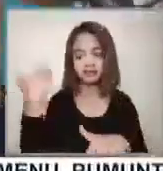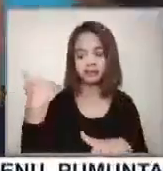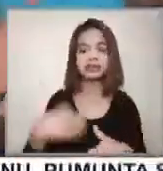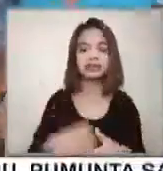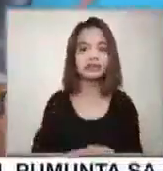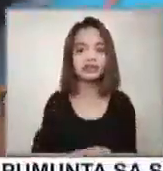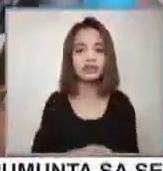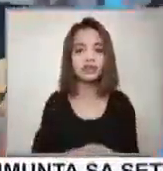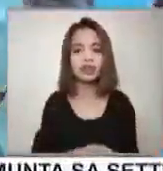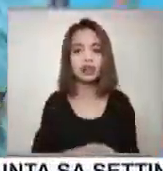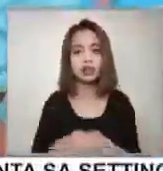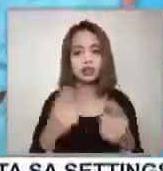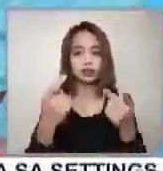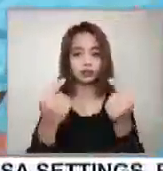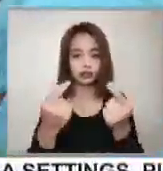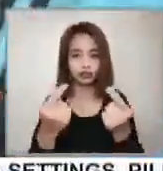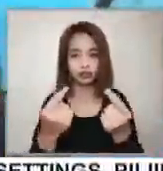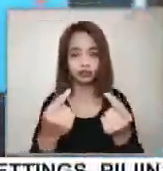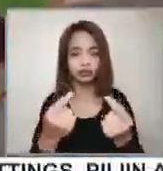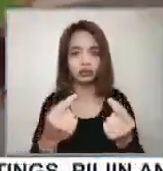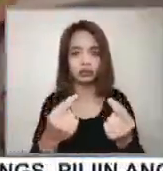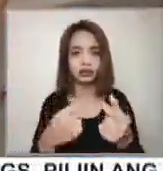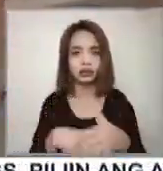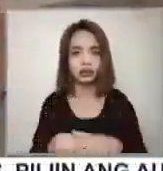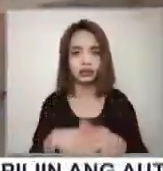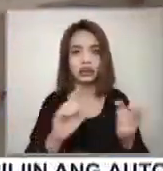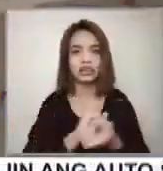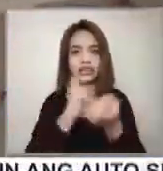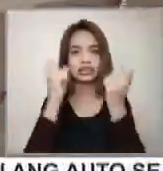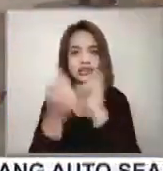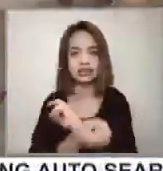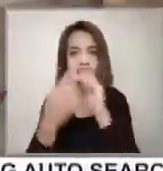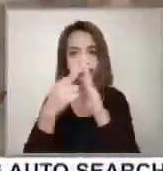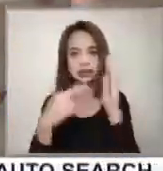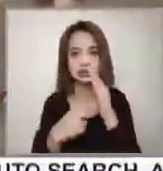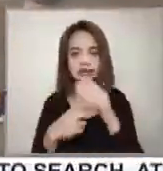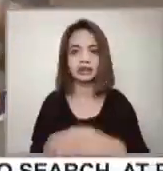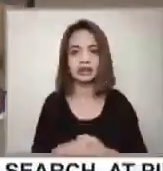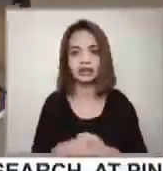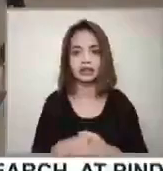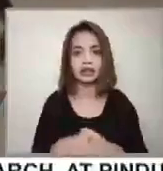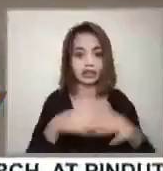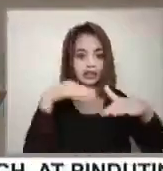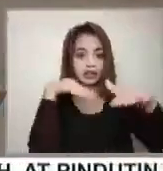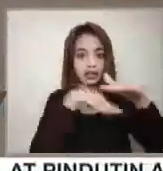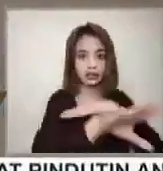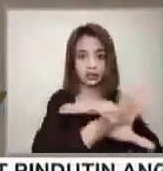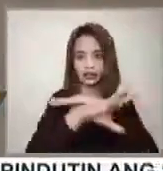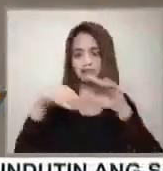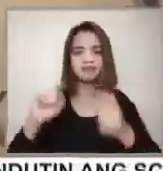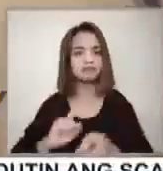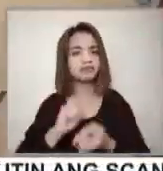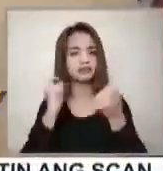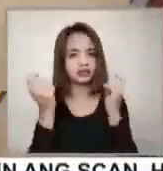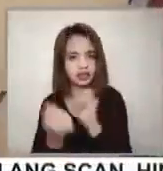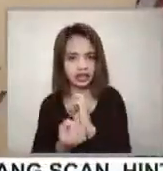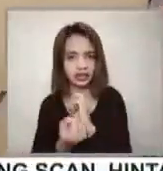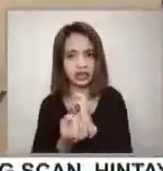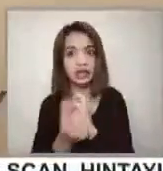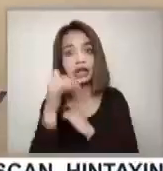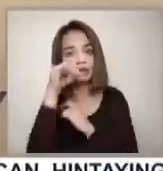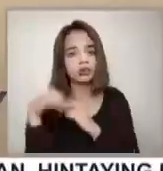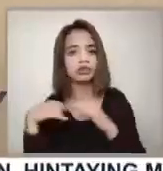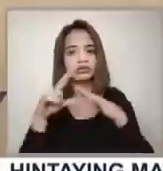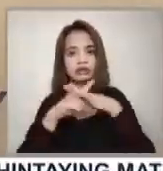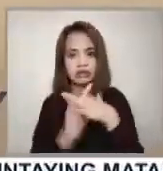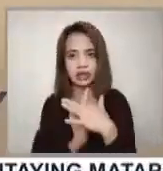sistema sa pagpapapasok ng mga bisita ang binago. Pinagpalit na ang entrance at exit sa beach na sinimulan ang dry run kahapon, ang lugar